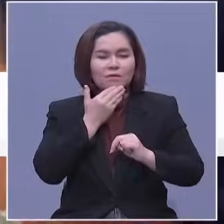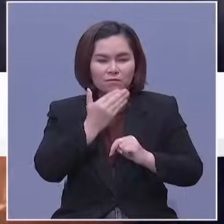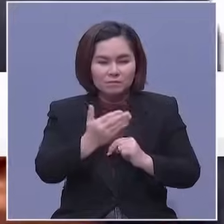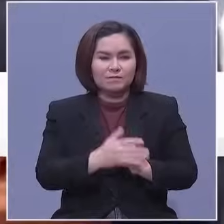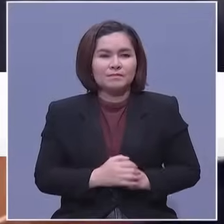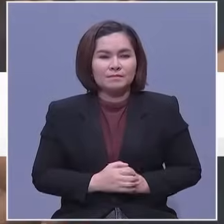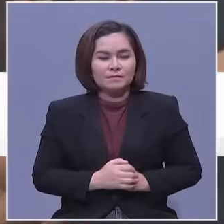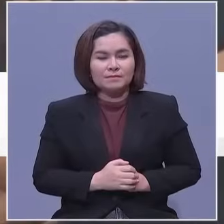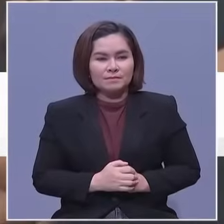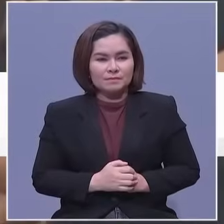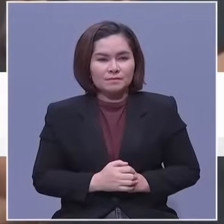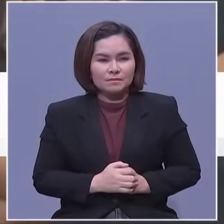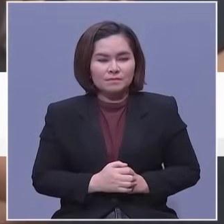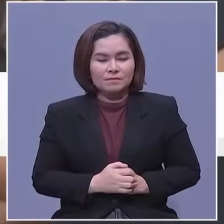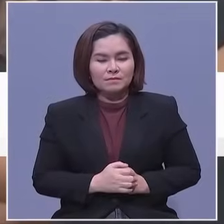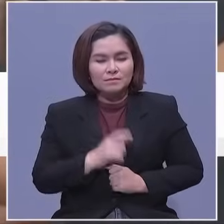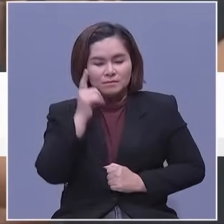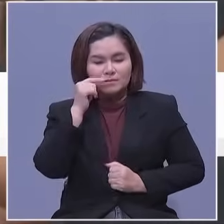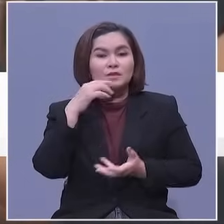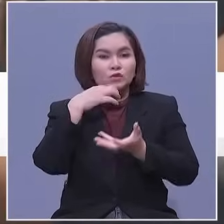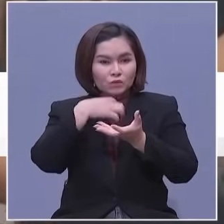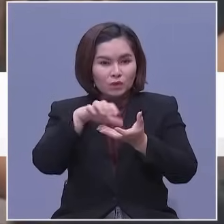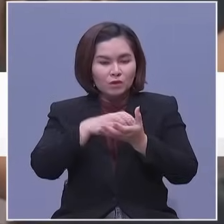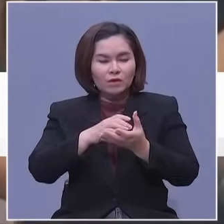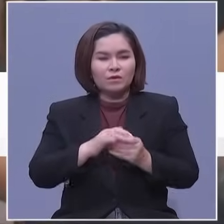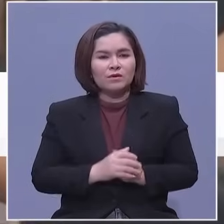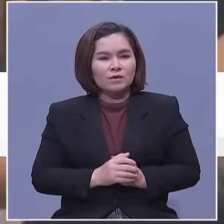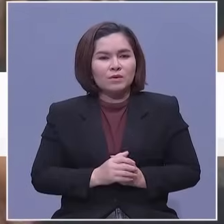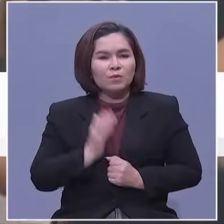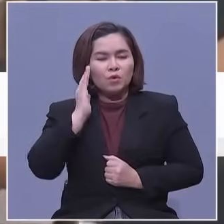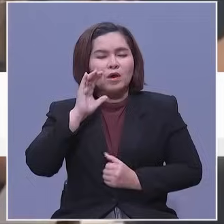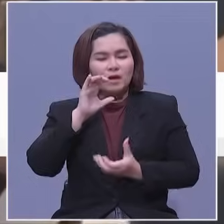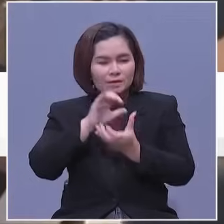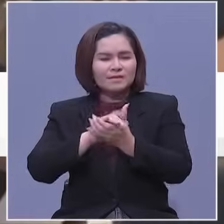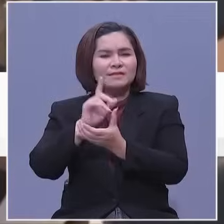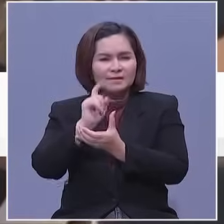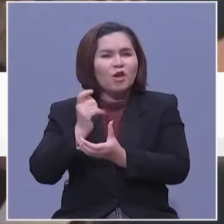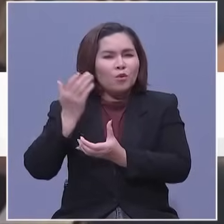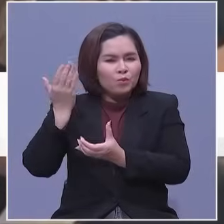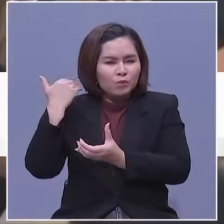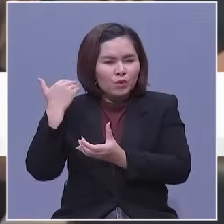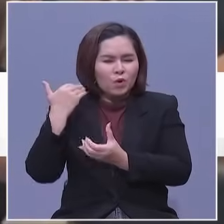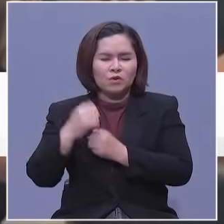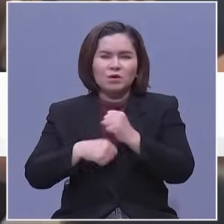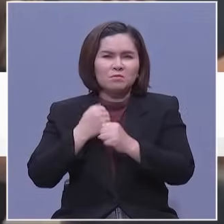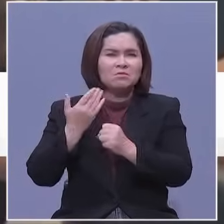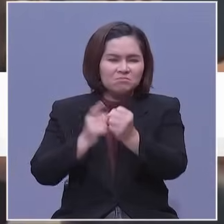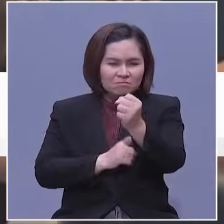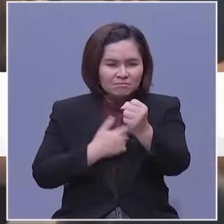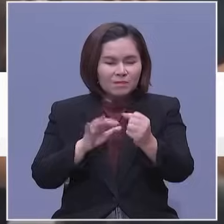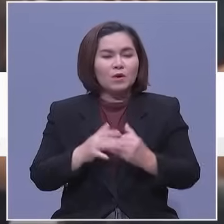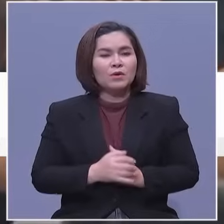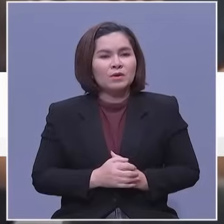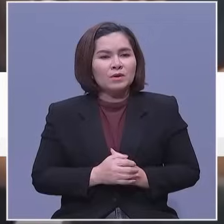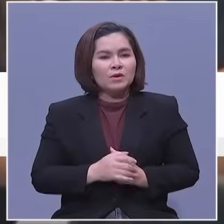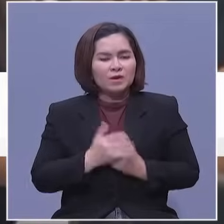คะให้กับคุณแม่คุณแม่เล่าให้ฟังค่ะบอกว่าหลังจากที่สามีเสียชีวิตไปแล้วเนี่ยเสียชีวิตไปหลายปีแล้วนะคะปัจจุบันคุณ